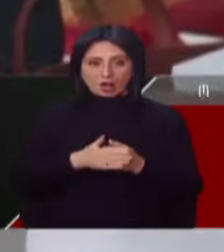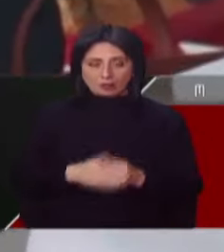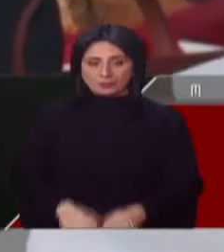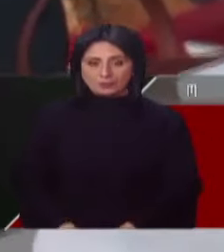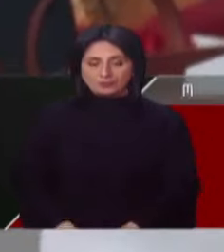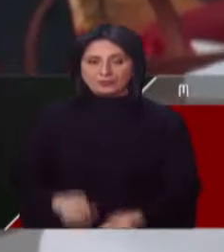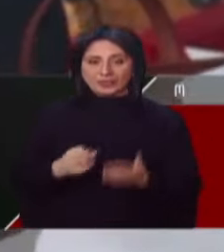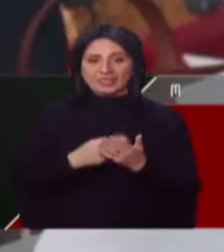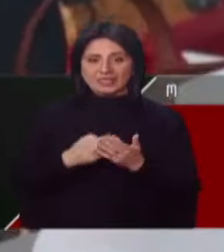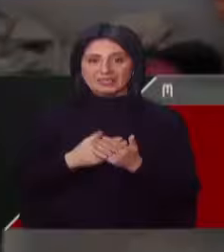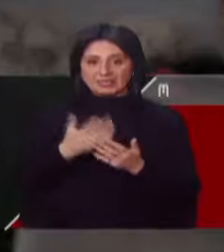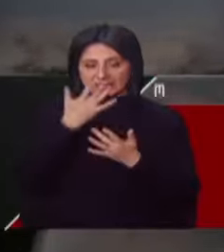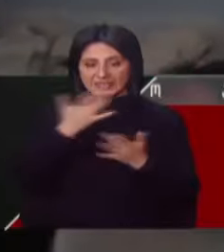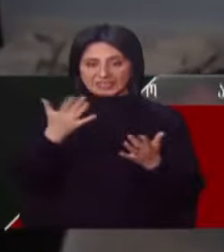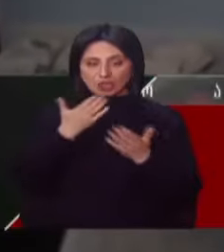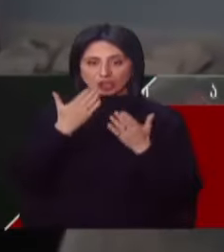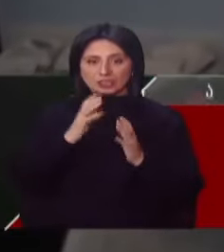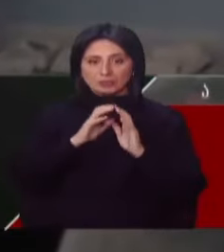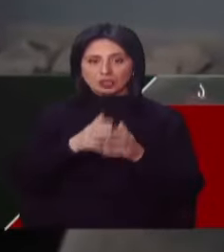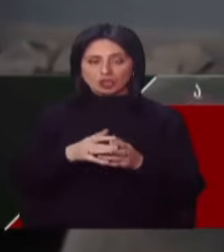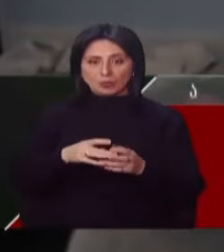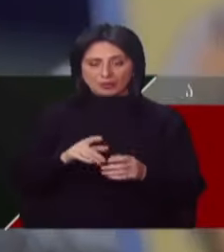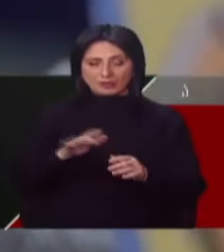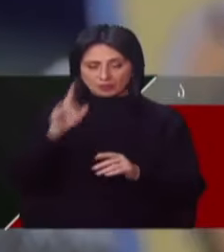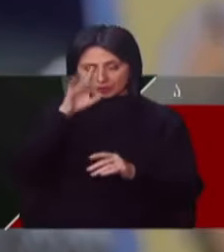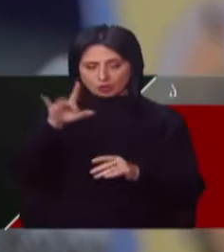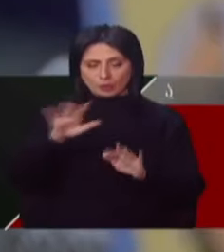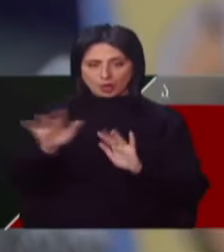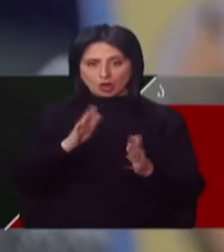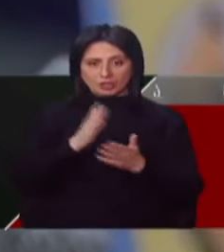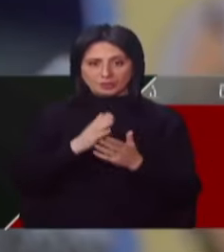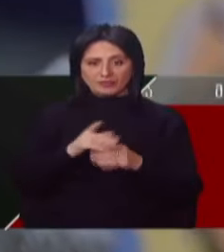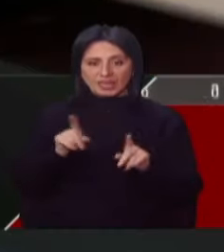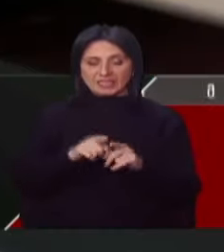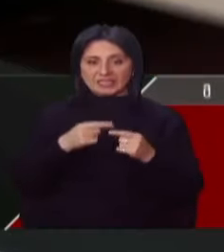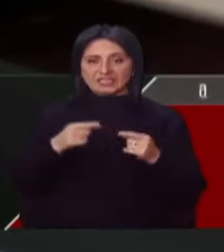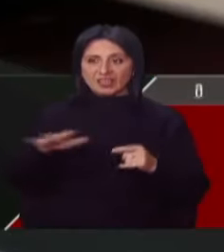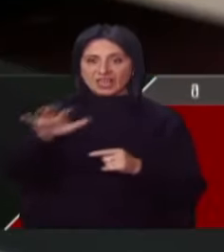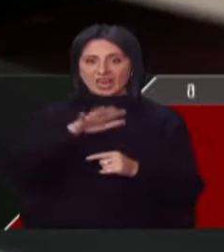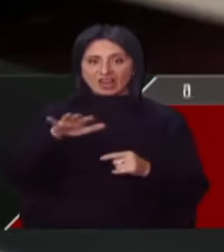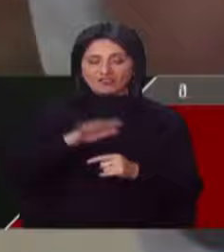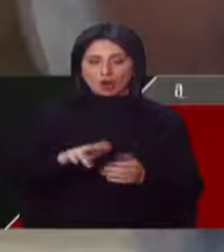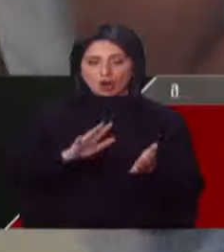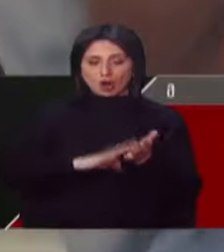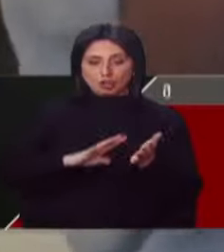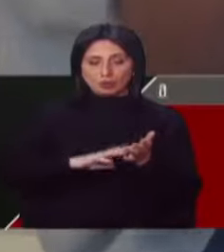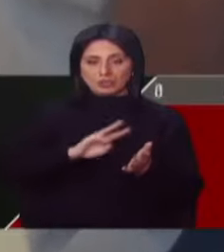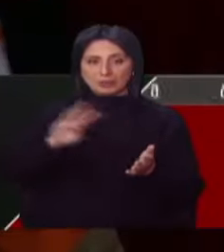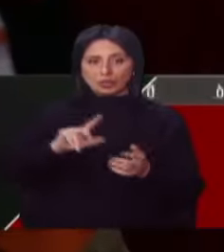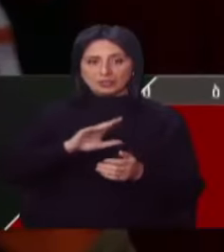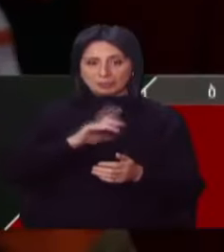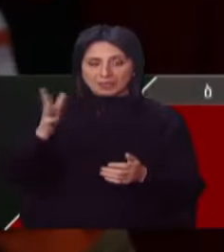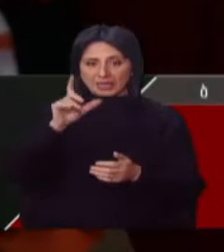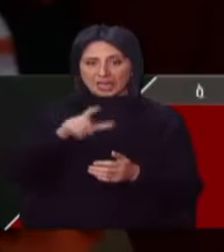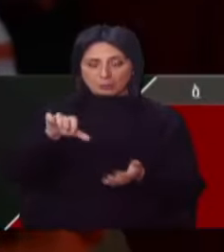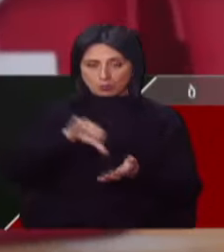მისთვის. წიგნის საჯაროდ კითხვის დღე მსოფლიოში ცნობილი ღონისძიება, რომელშიც 100 სხვადასხვა ქვეყნიდან 90 მილიონზე მეტი